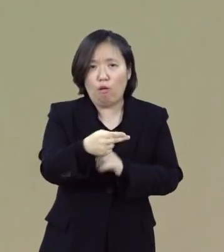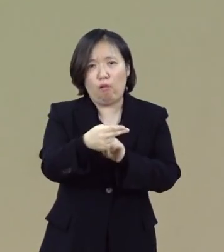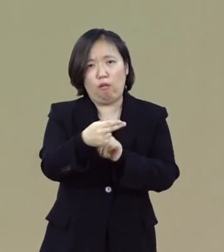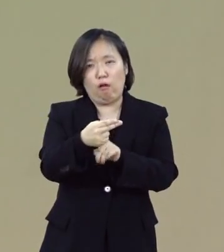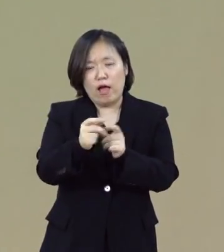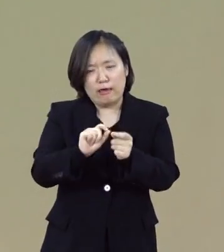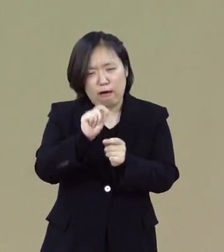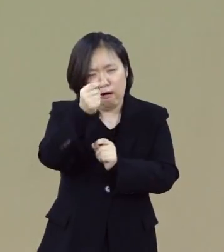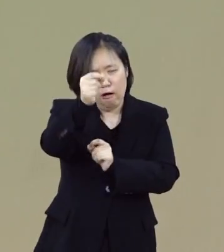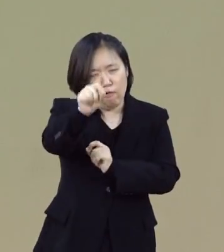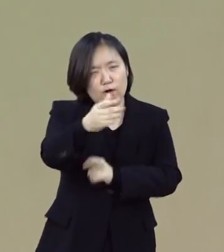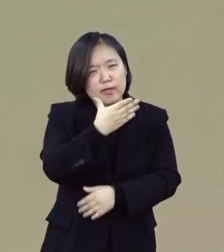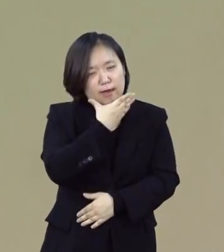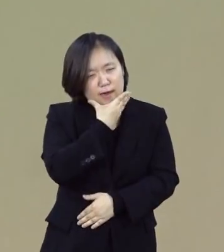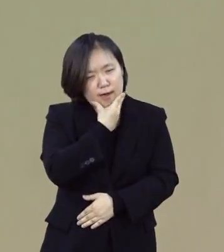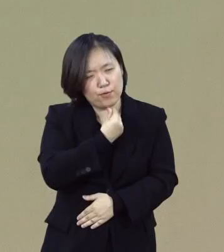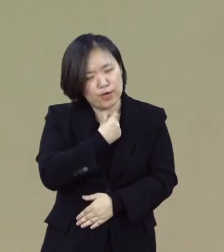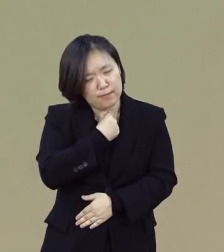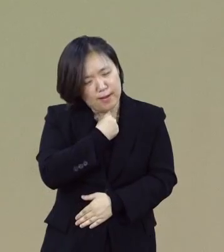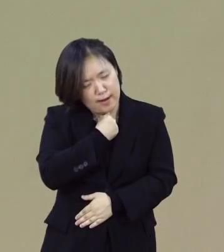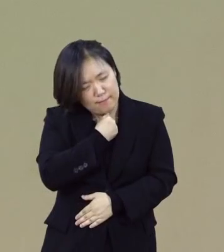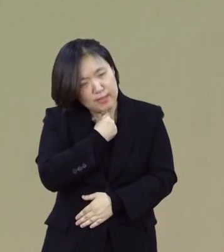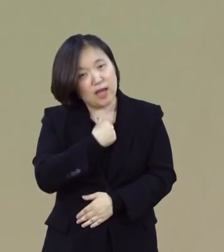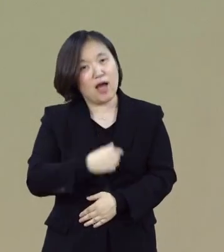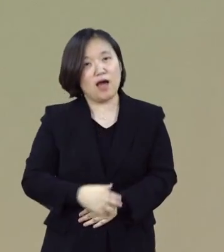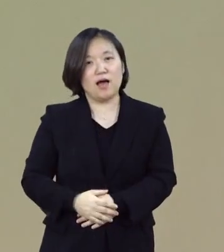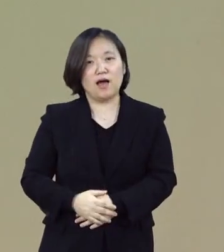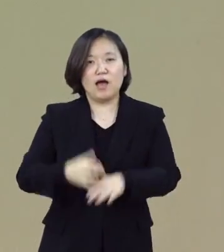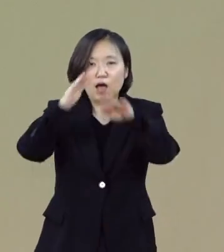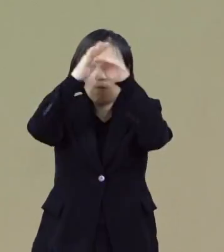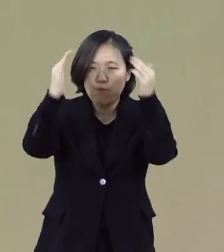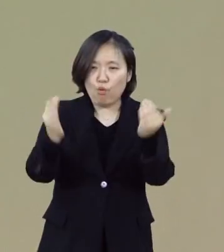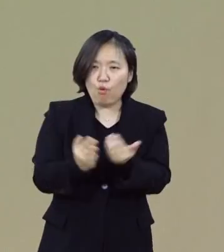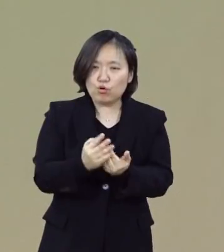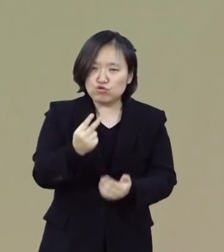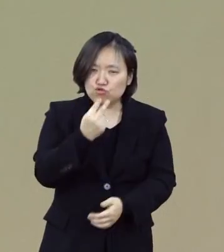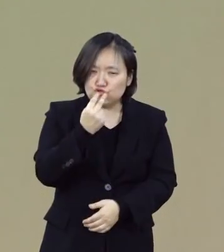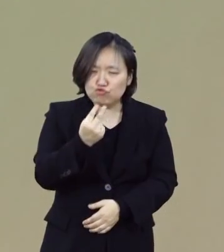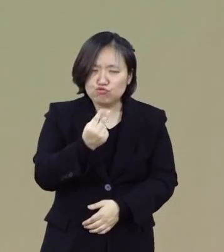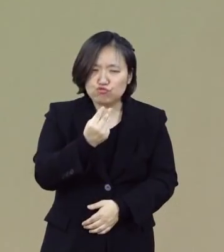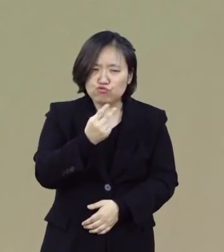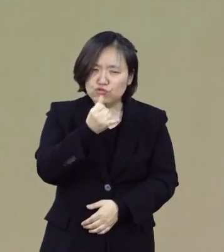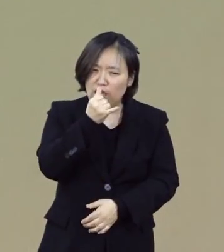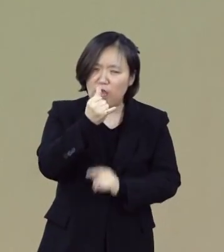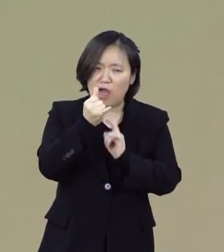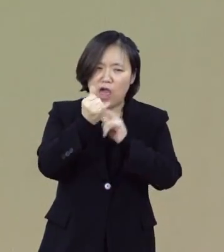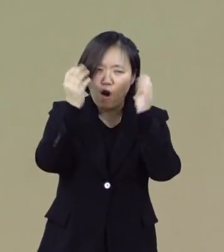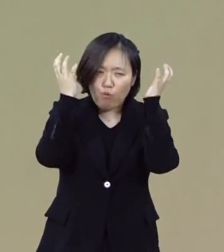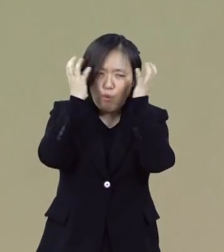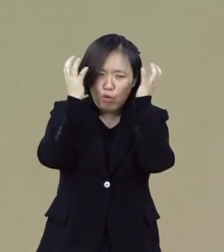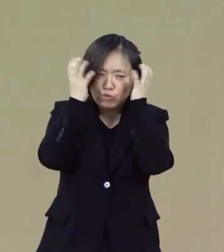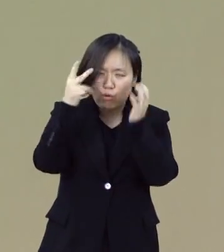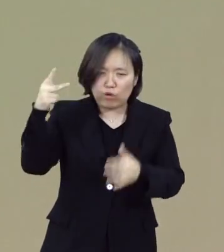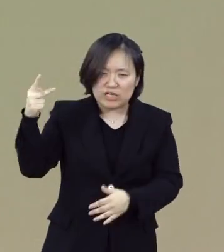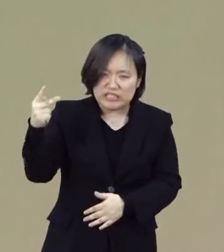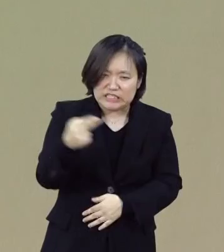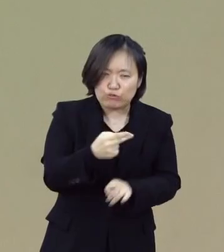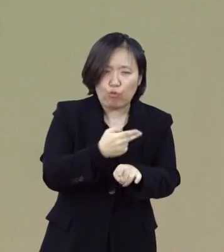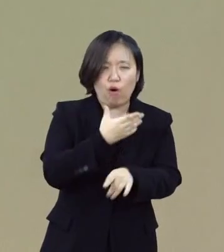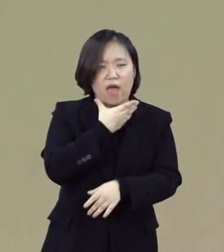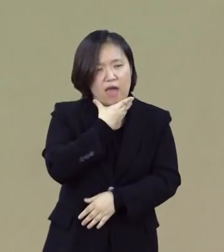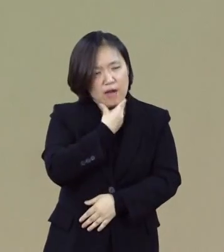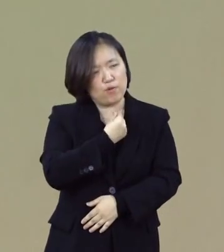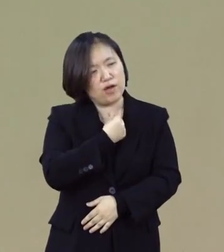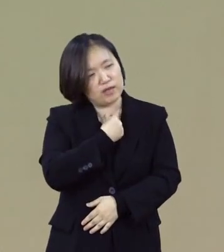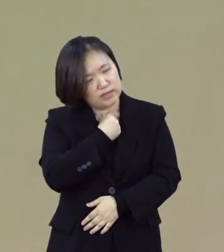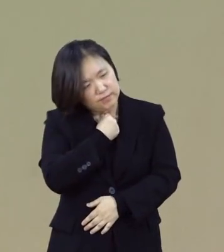영원토록 행복하여 지이다. 모든 중생이 고통에서 벗어나 모든 중생이 행복하여